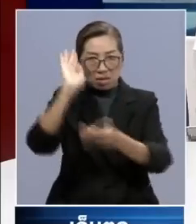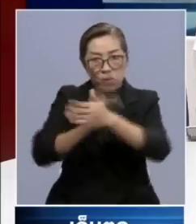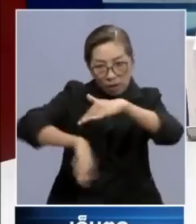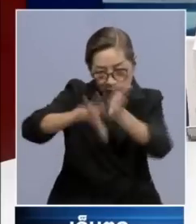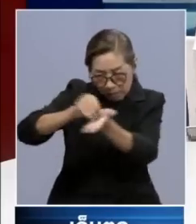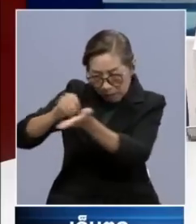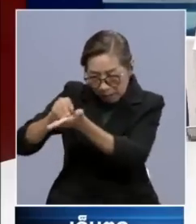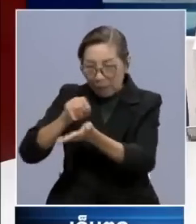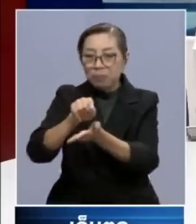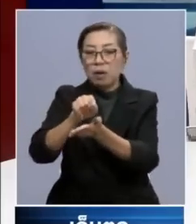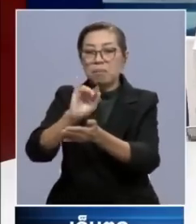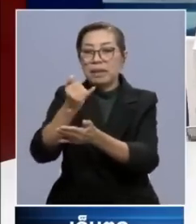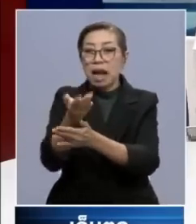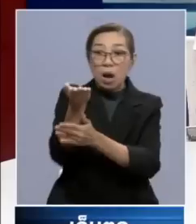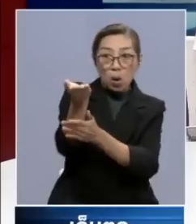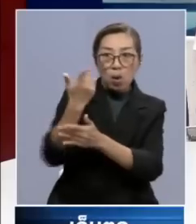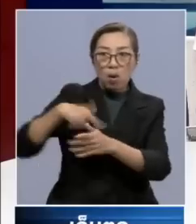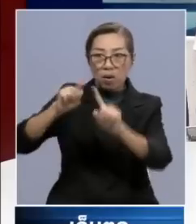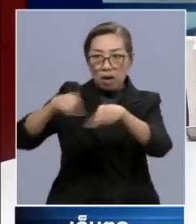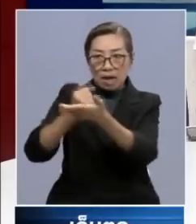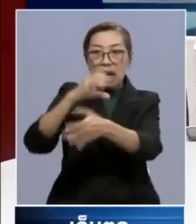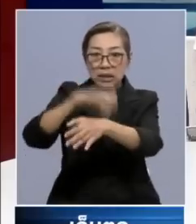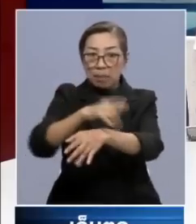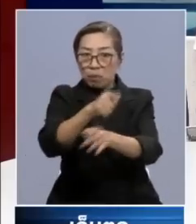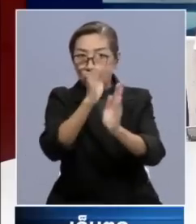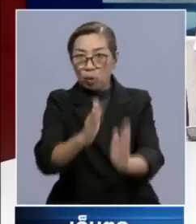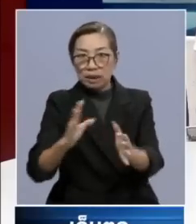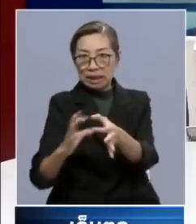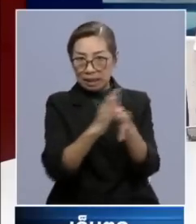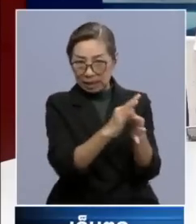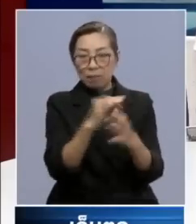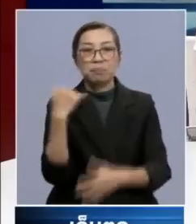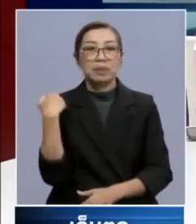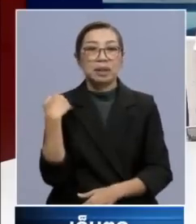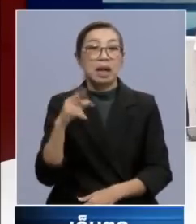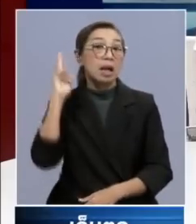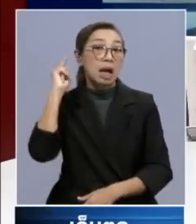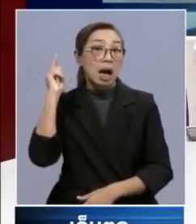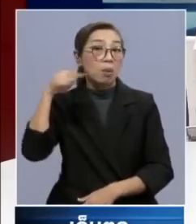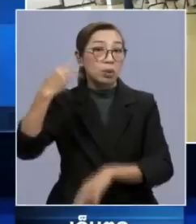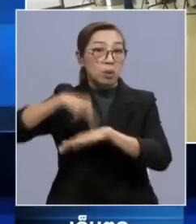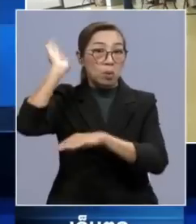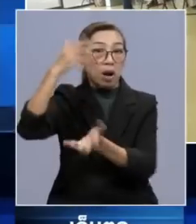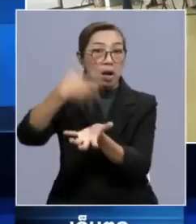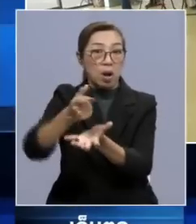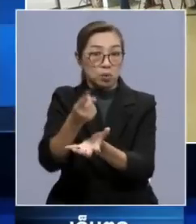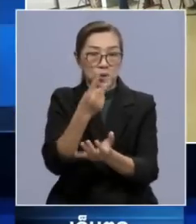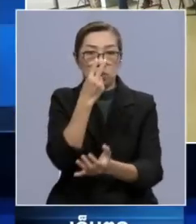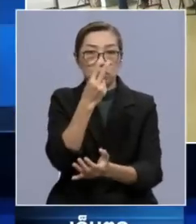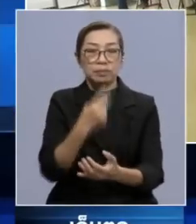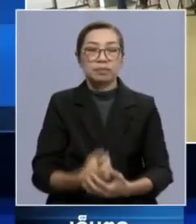นำไปสู่การออกหมายจับบุคคลอื่นที่อาจจะเกี่ยวข้องกับเรื่องนี้นะครับคุณอโนไทยสกุลทองก่อติดเรื่องนี้รายงานสดเข้ามา